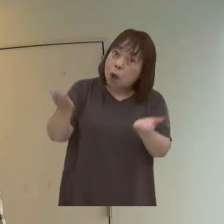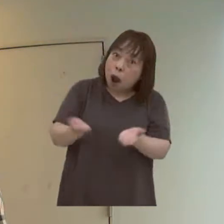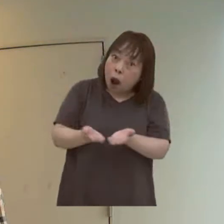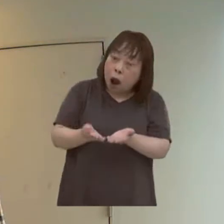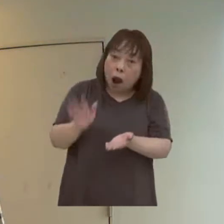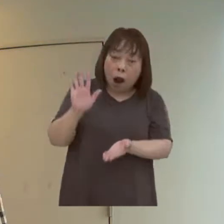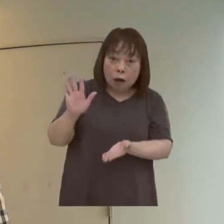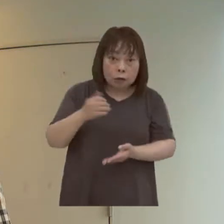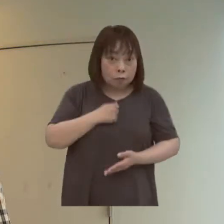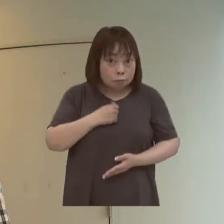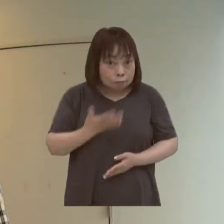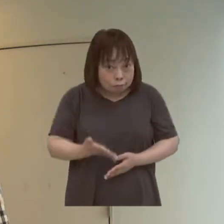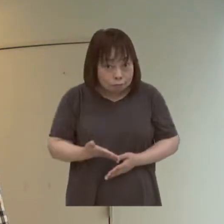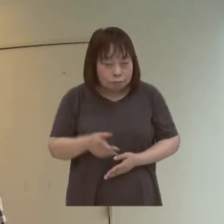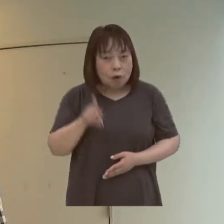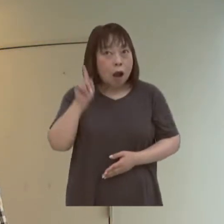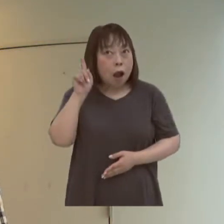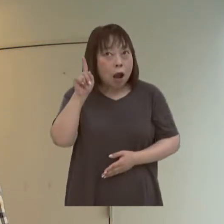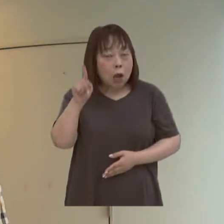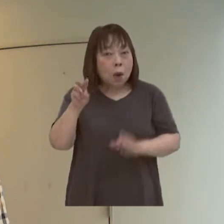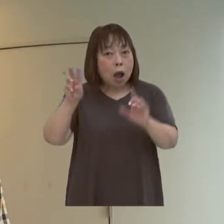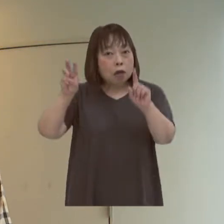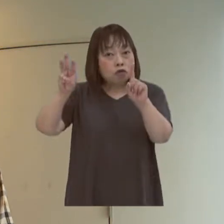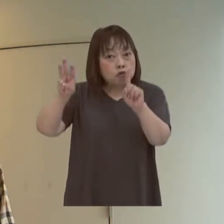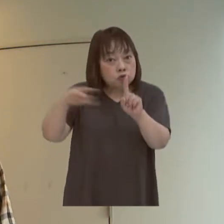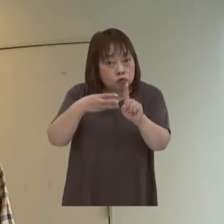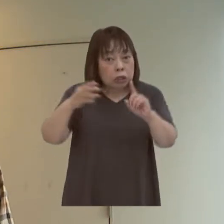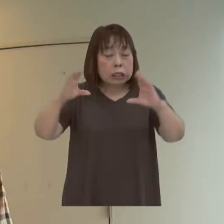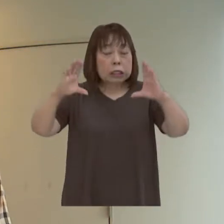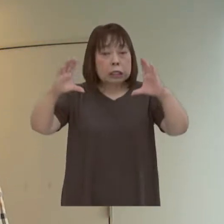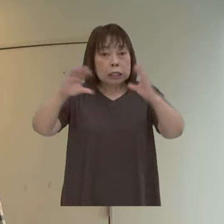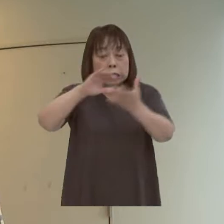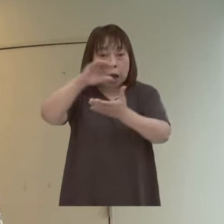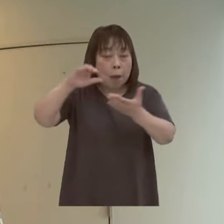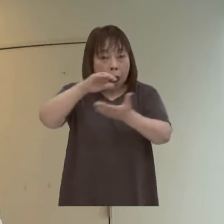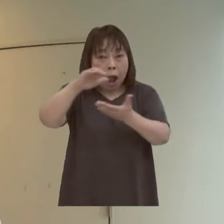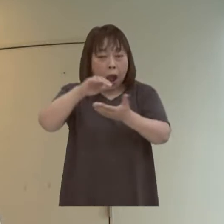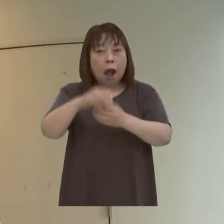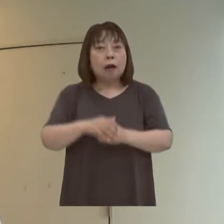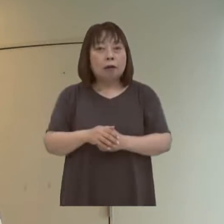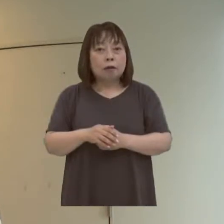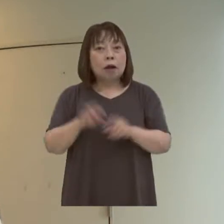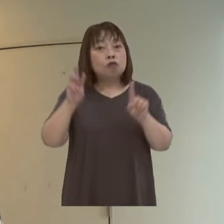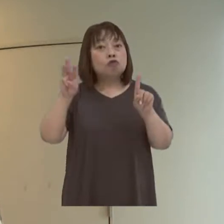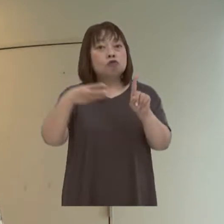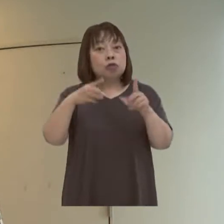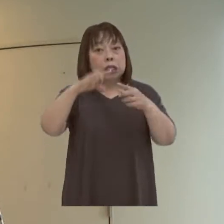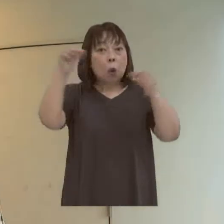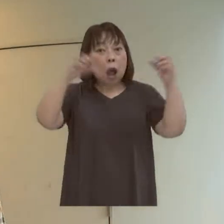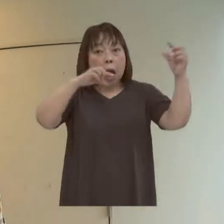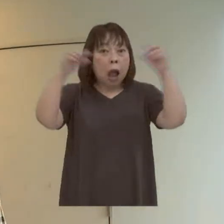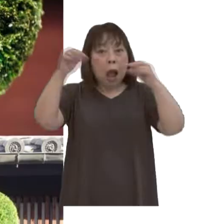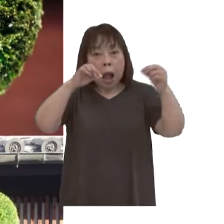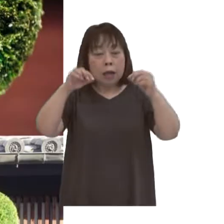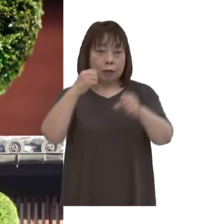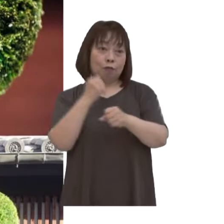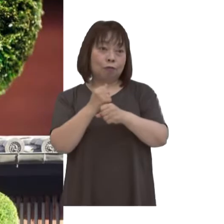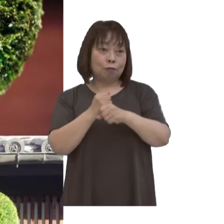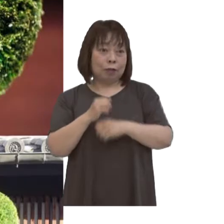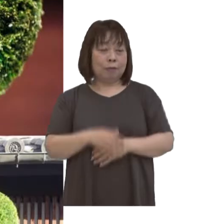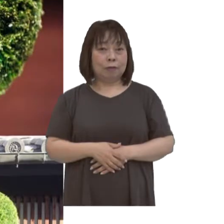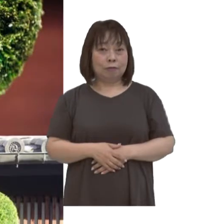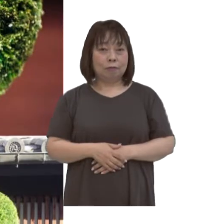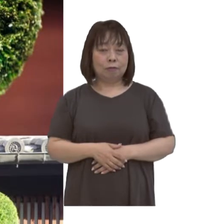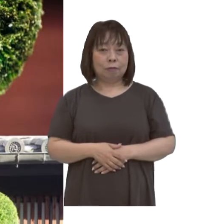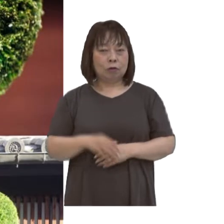ですか？あれは杉玉といい、その名の通り杉の葉で作られています。杉